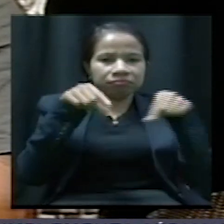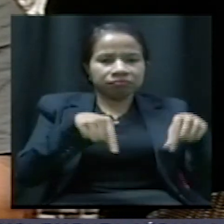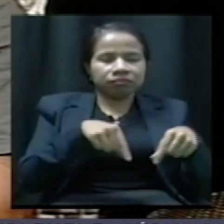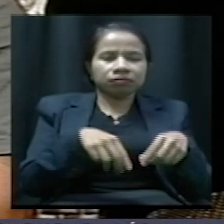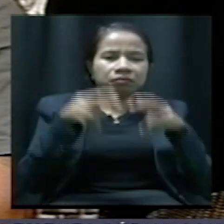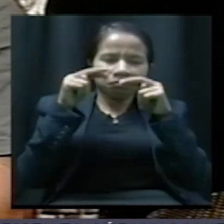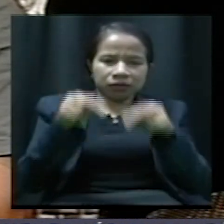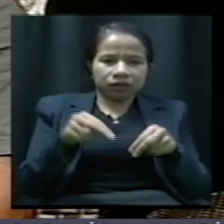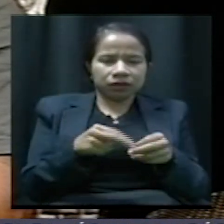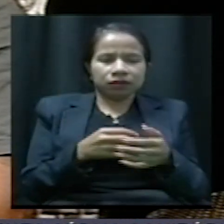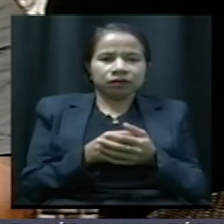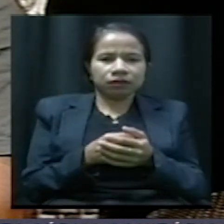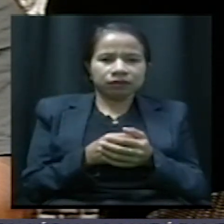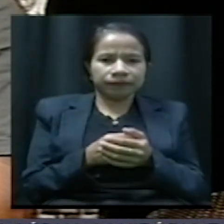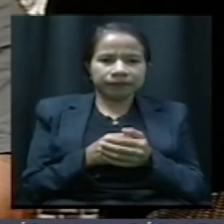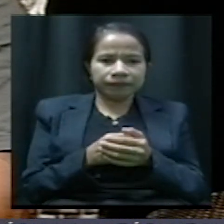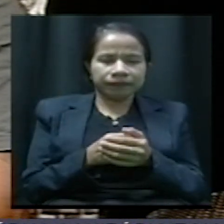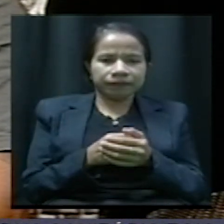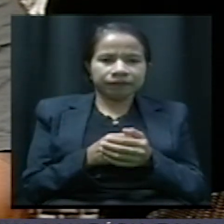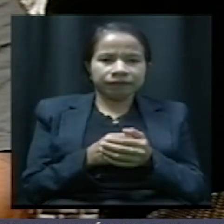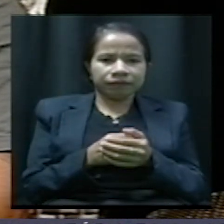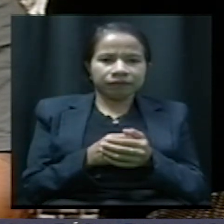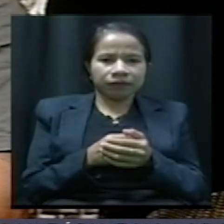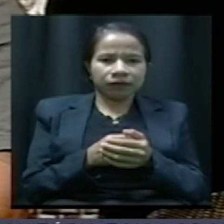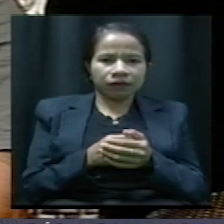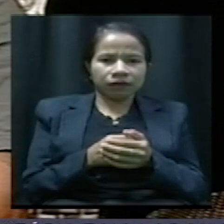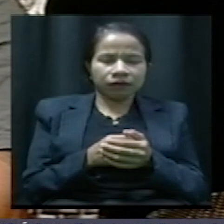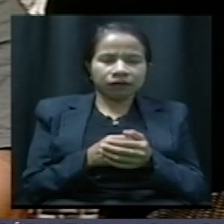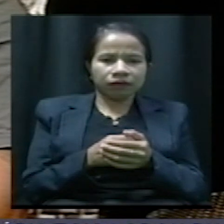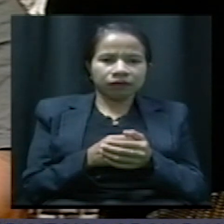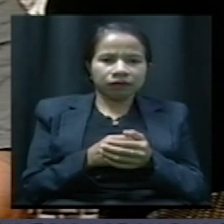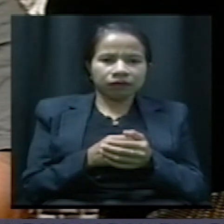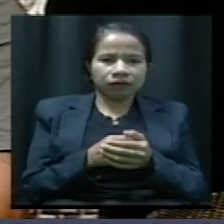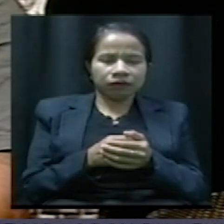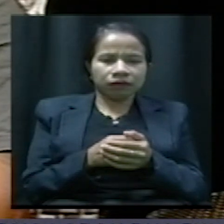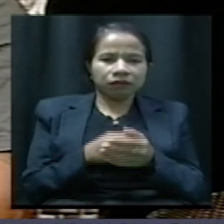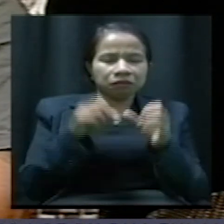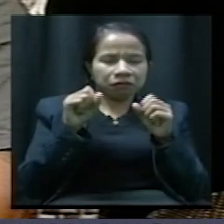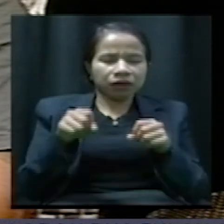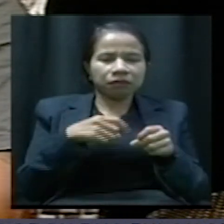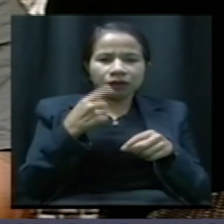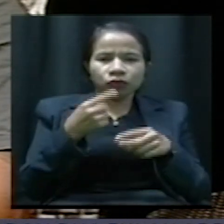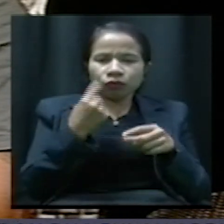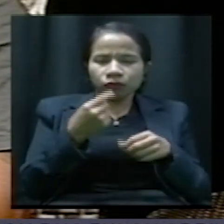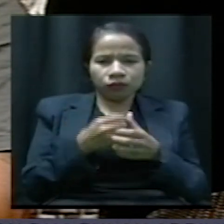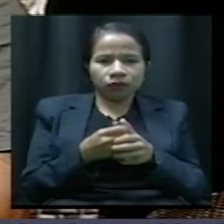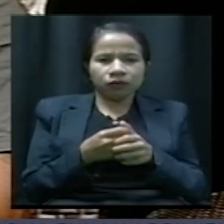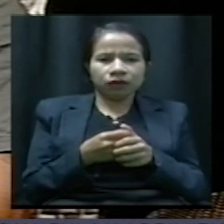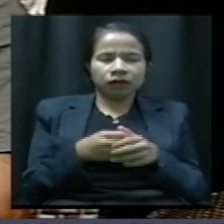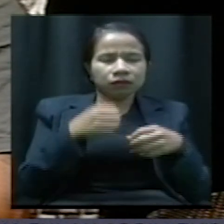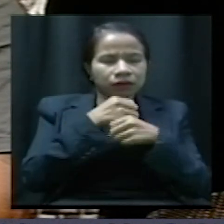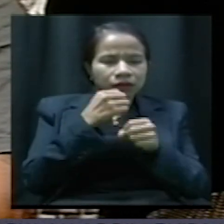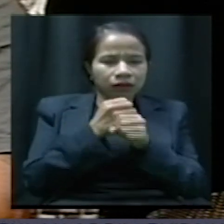deficiente ne mak persisya buat serne misalnya ida ne universal seja sesedit ida ne divia ita